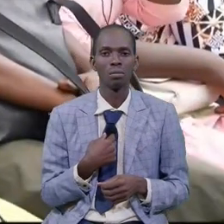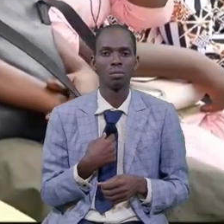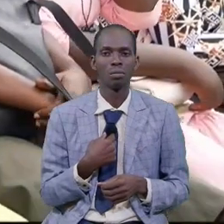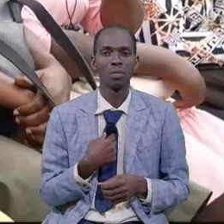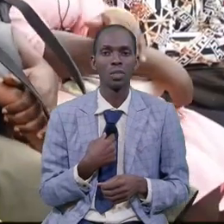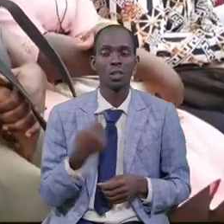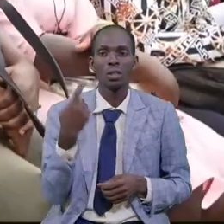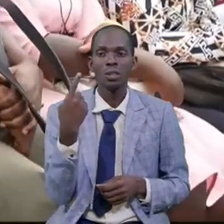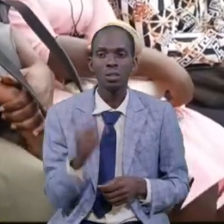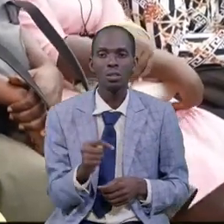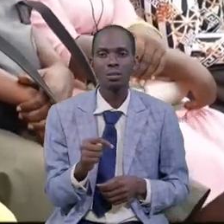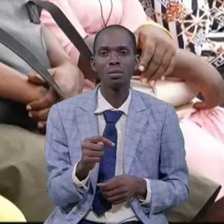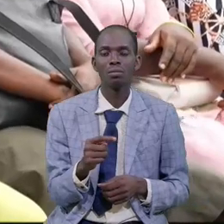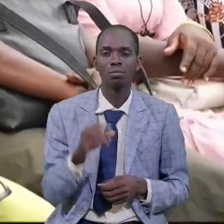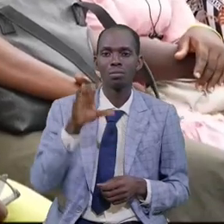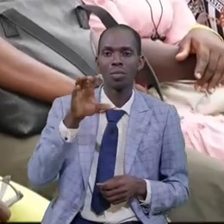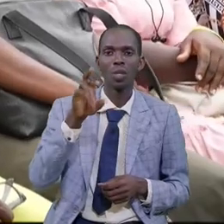Les crimes en moi.